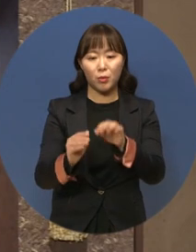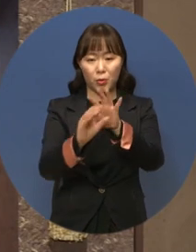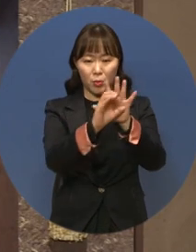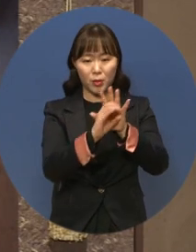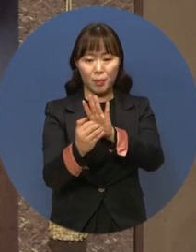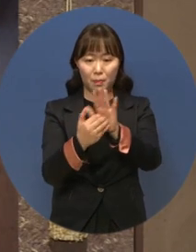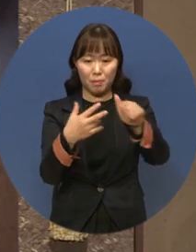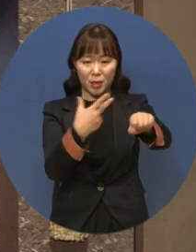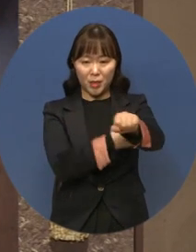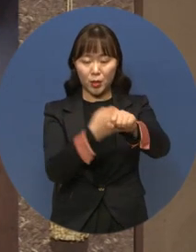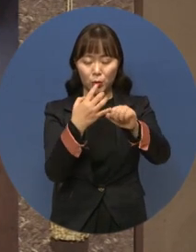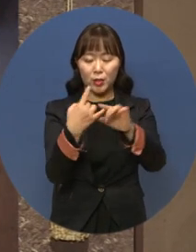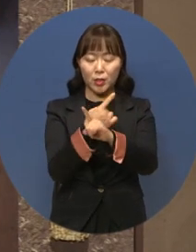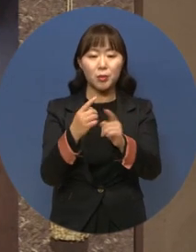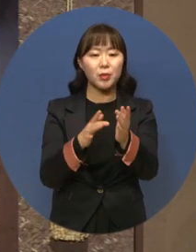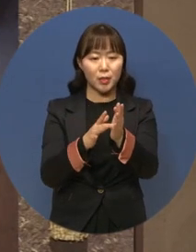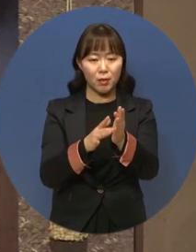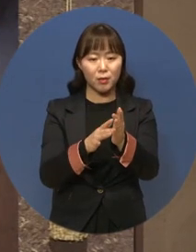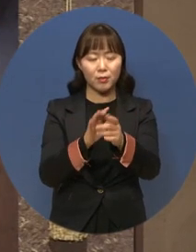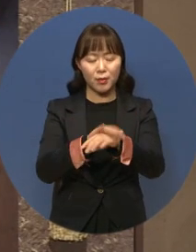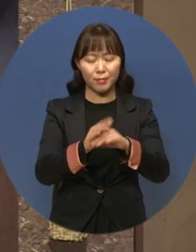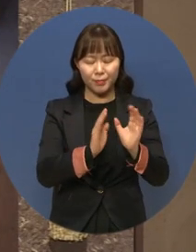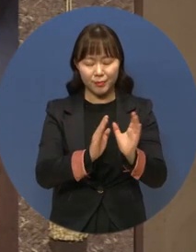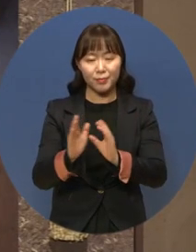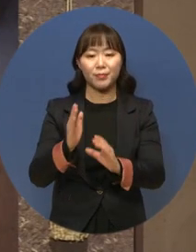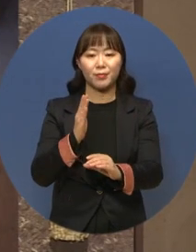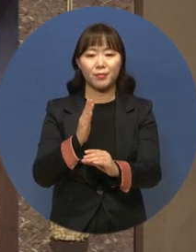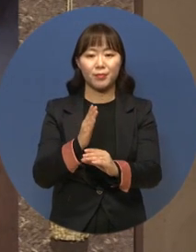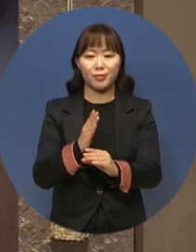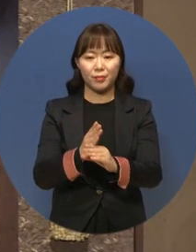백신 그리고 치료제를 철저히 준비하고 있습니다.